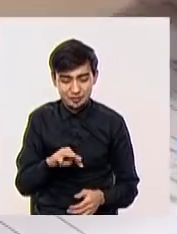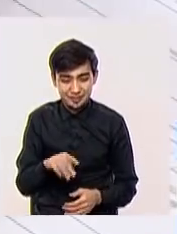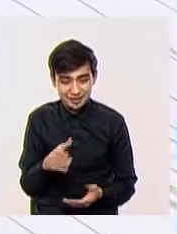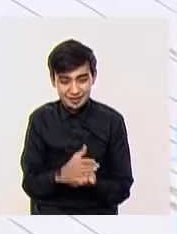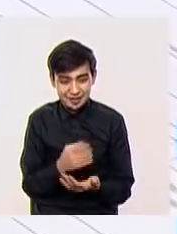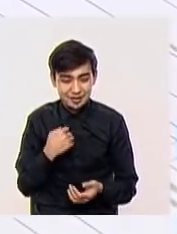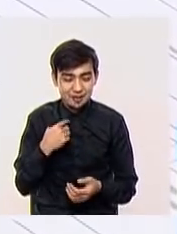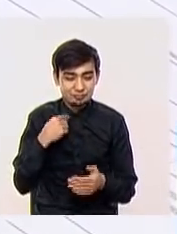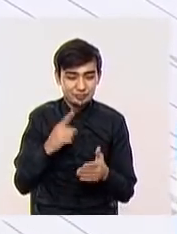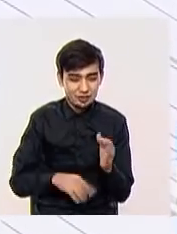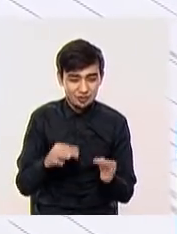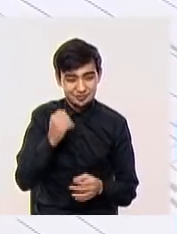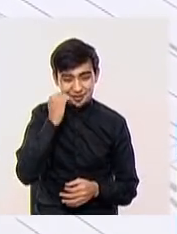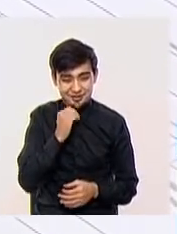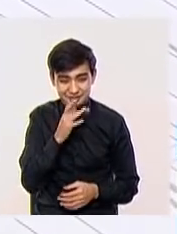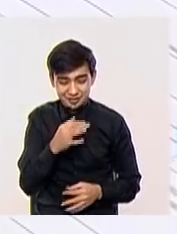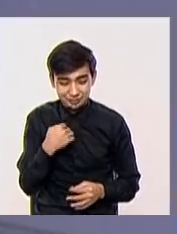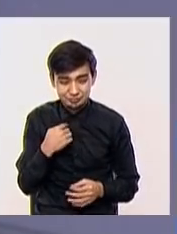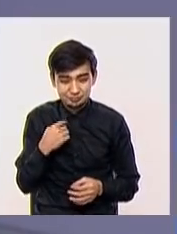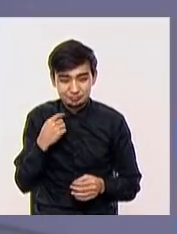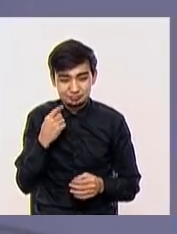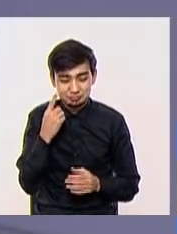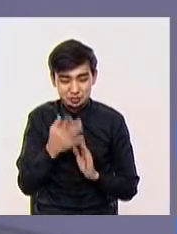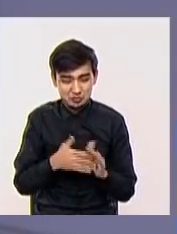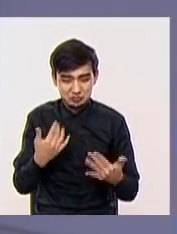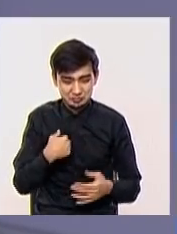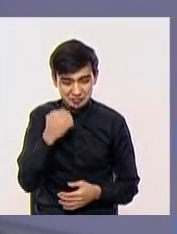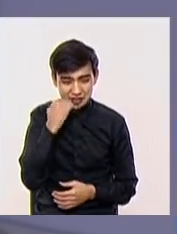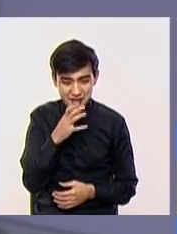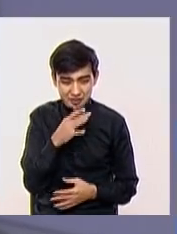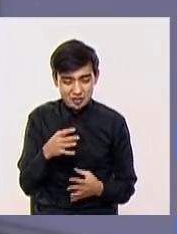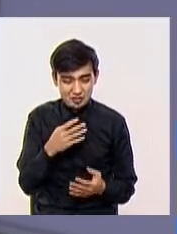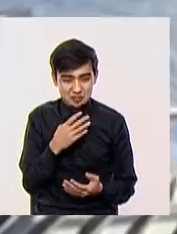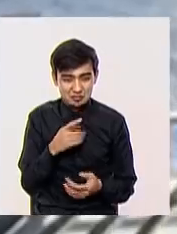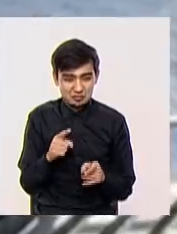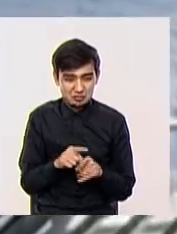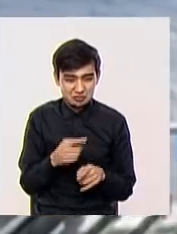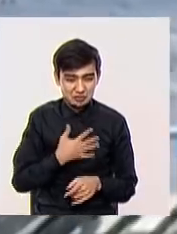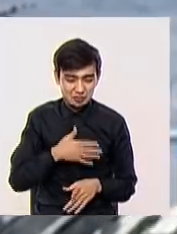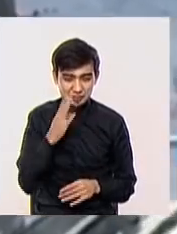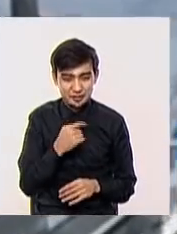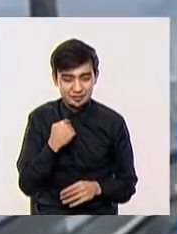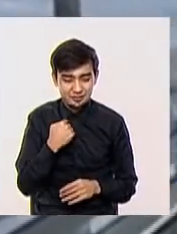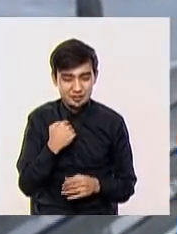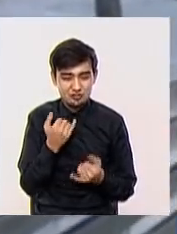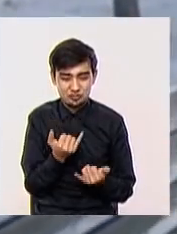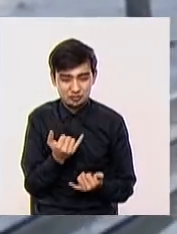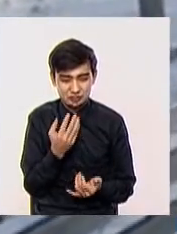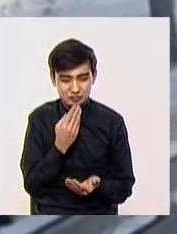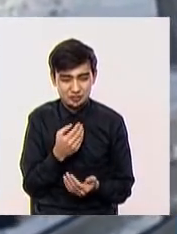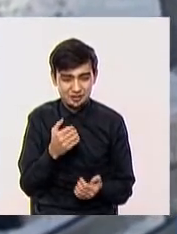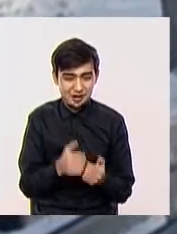что надеяться на достойную старость не приходится. Поэтому сейчас надеется только на свои силы. Я считаю, что сегодня